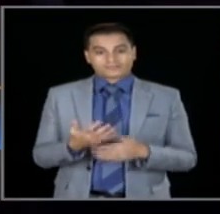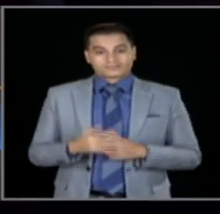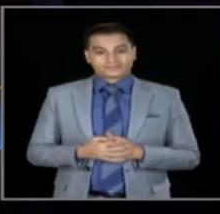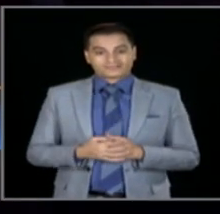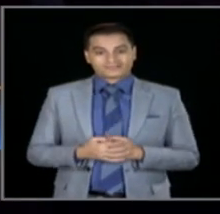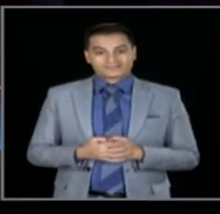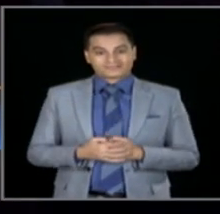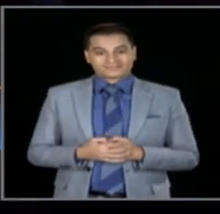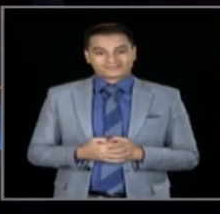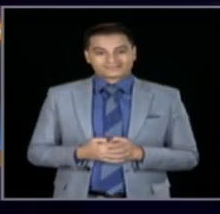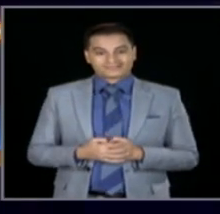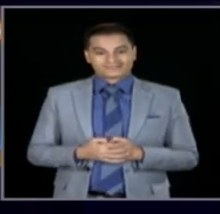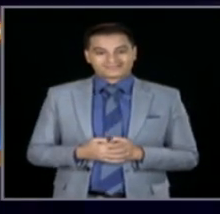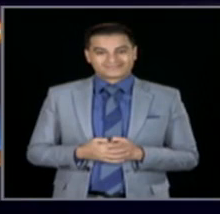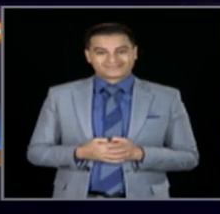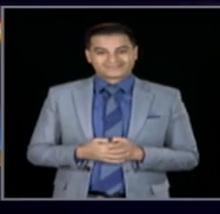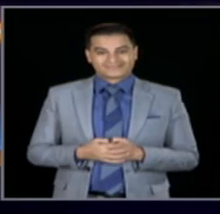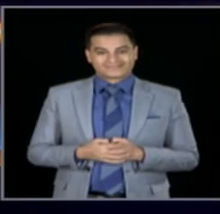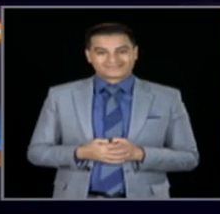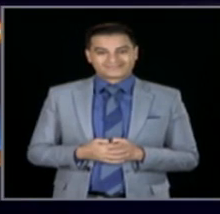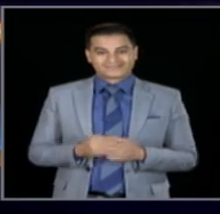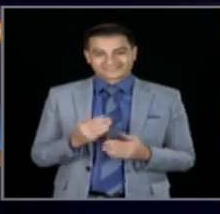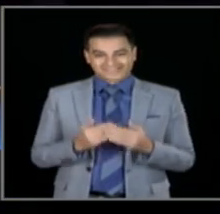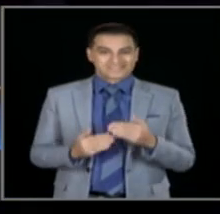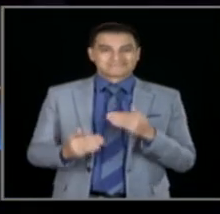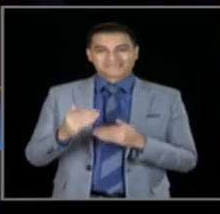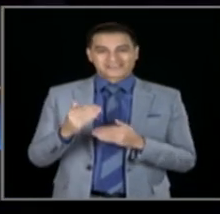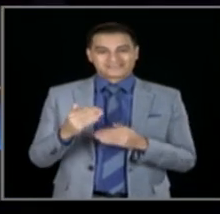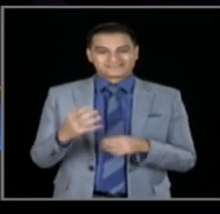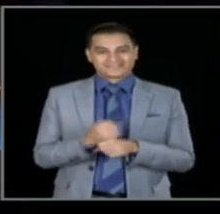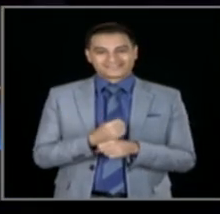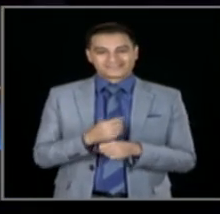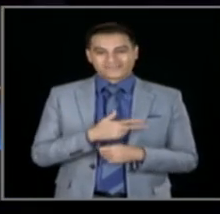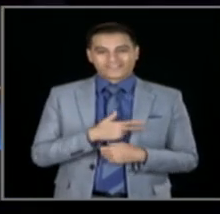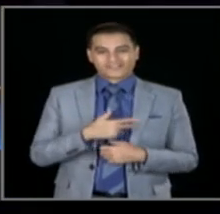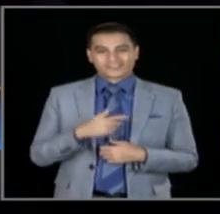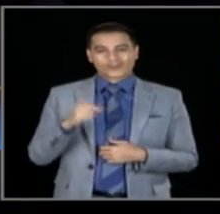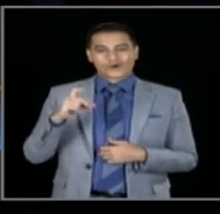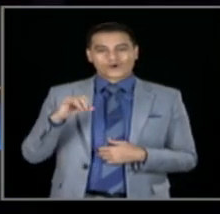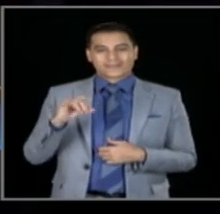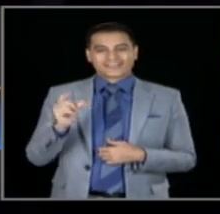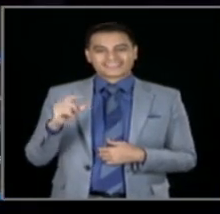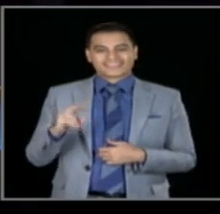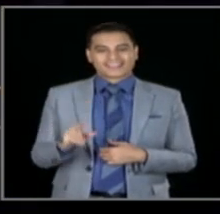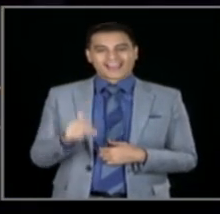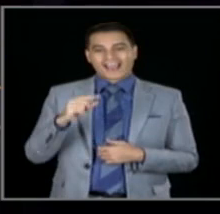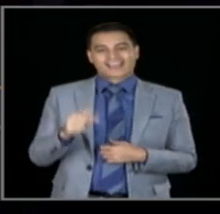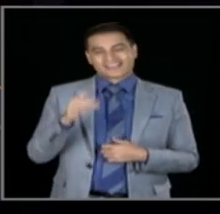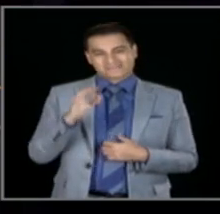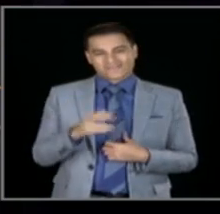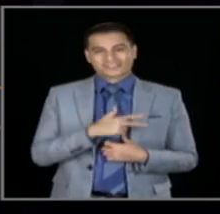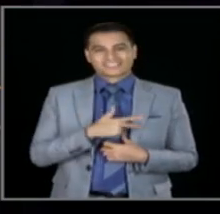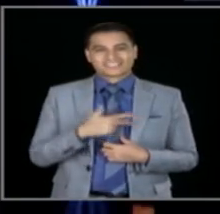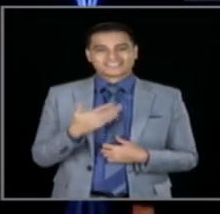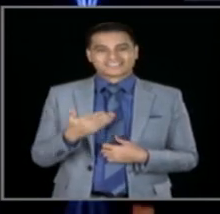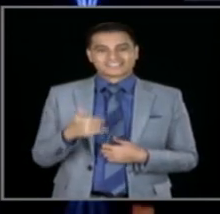احنا ريمونتادا سميه كان المفروض سمي نفسكم المونتاجة متابعين